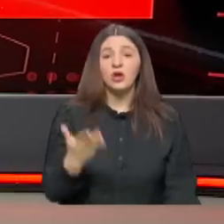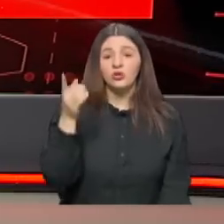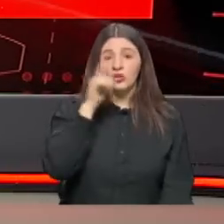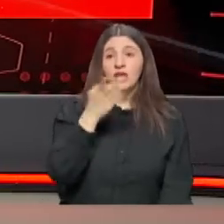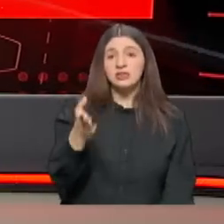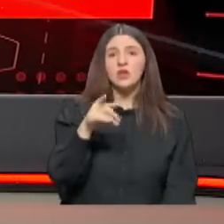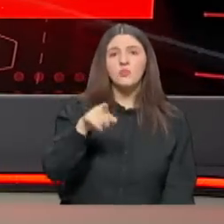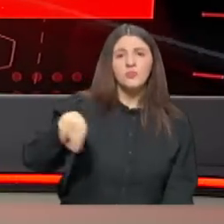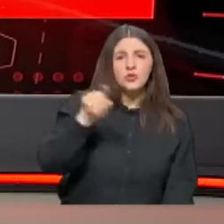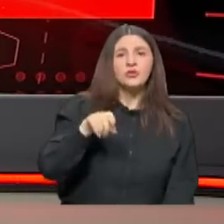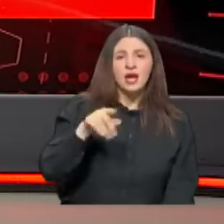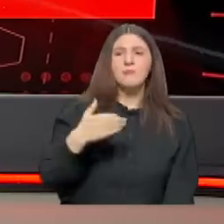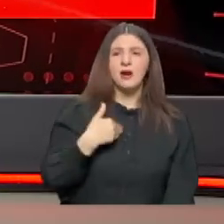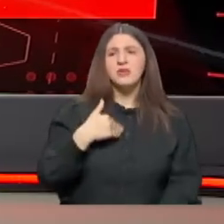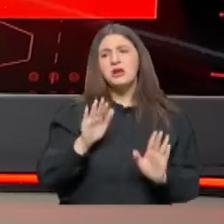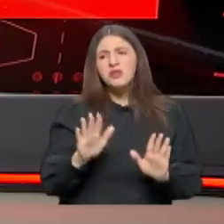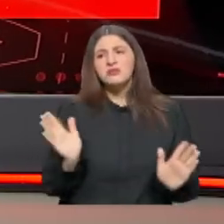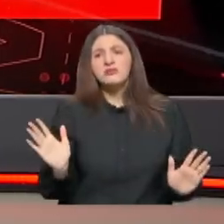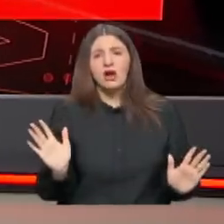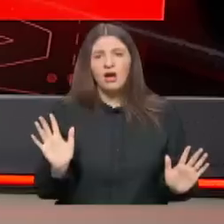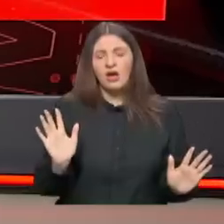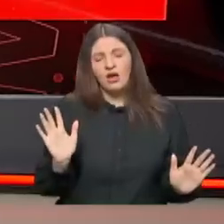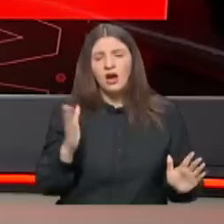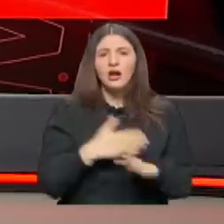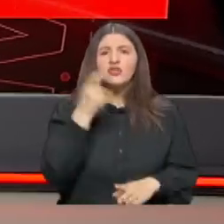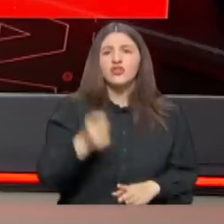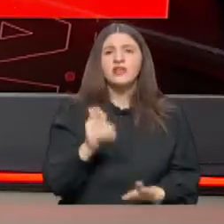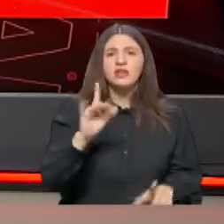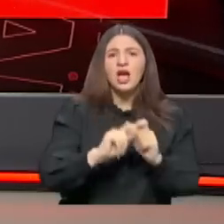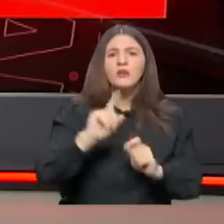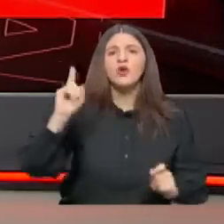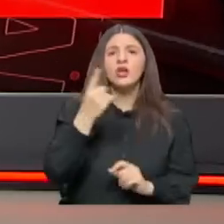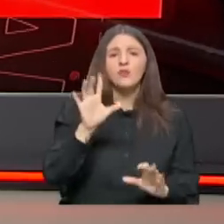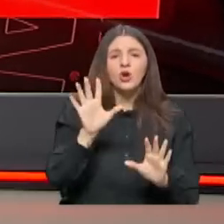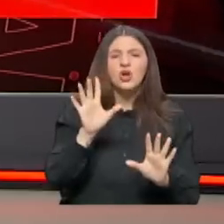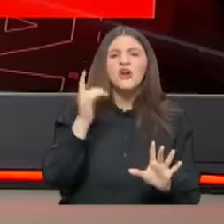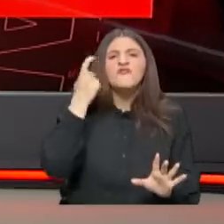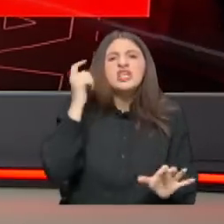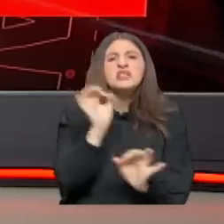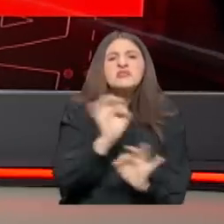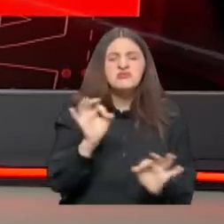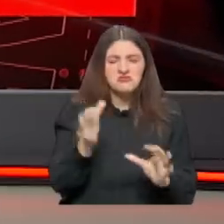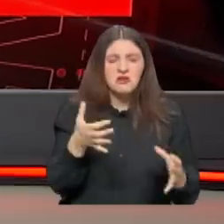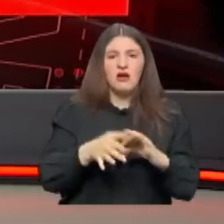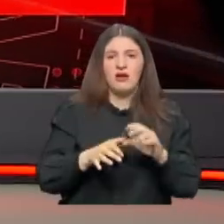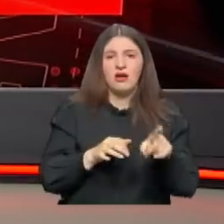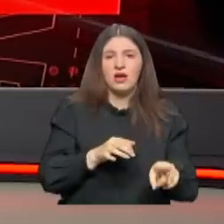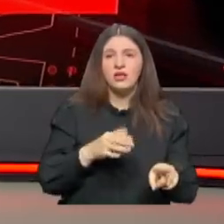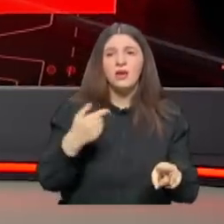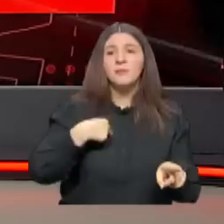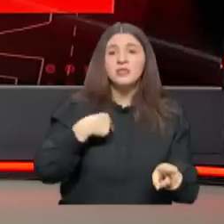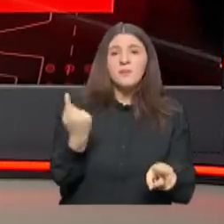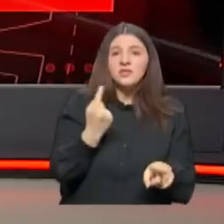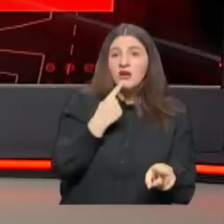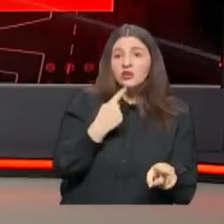Dolayısıyla bunlar bana kalırsa gerçekten ekonomi yönetiminin şuursuzluğuyla ilgili bize